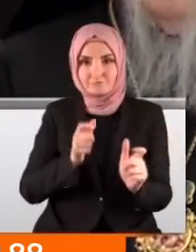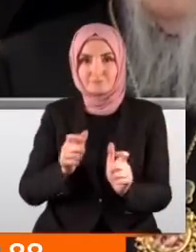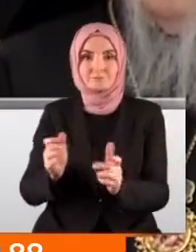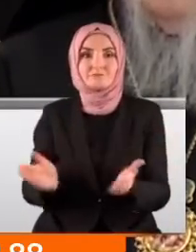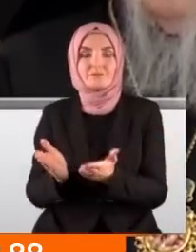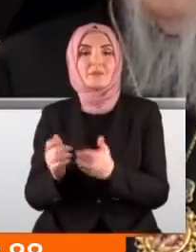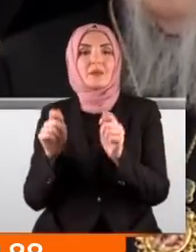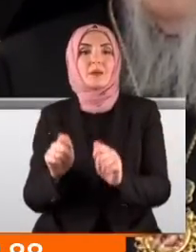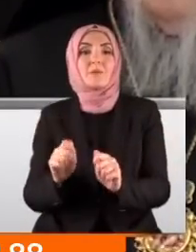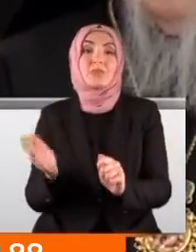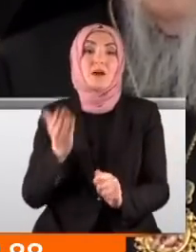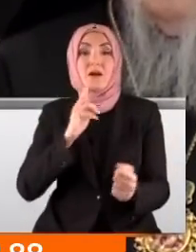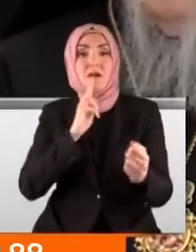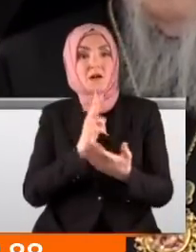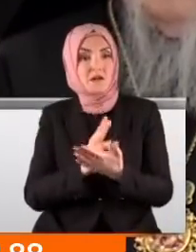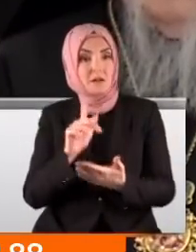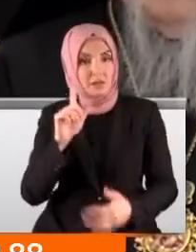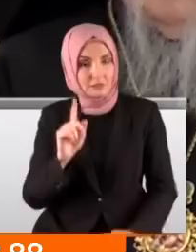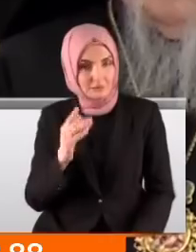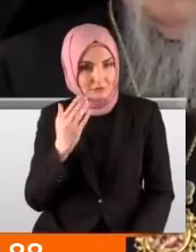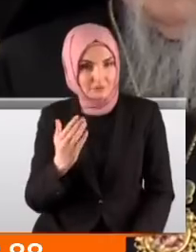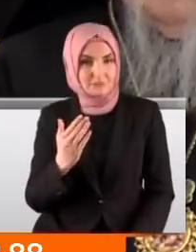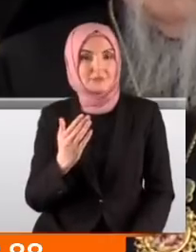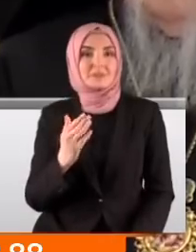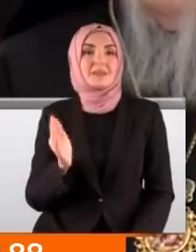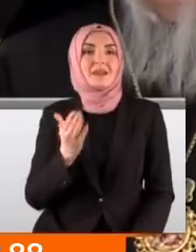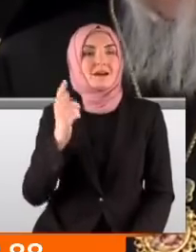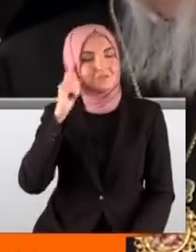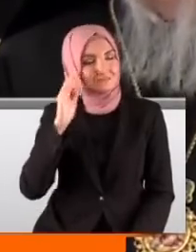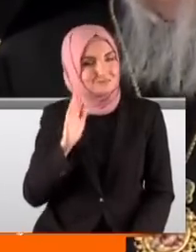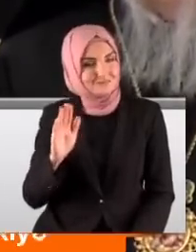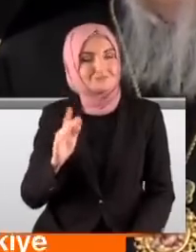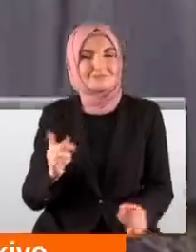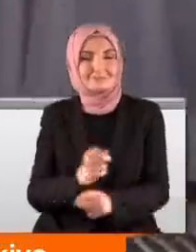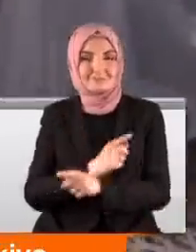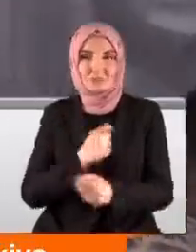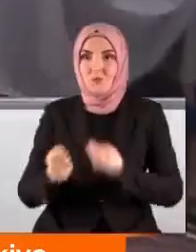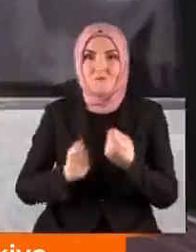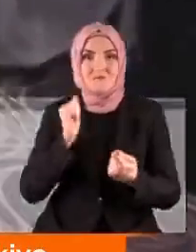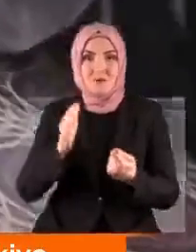daha cesur, daha müşfik, daha aktif bir Türkiye bulacaktır.